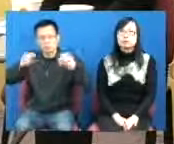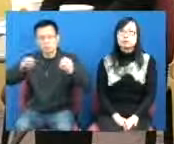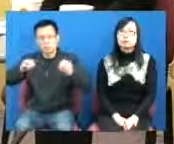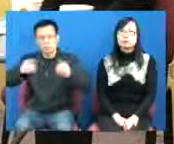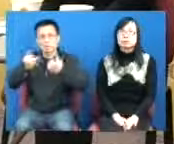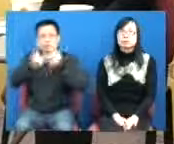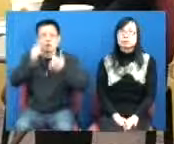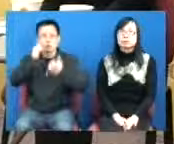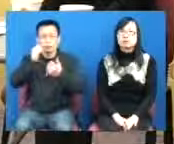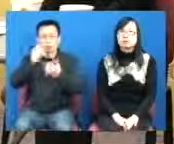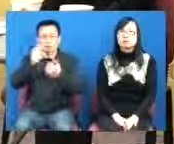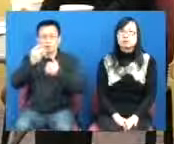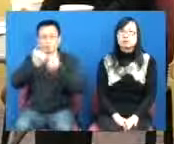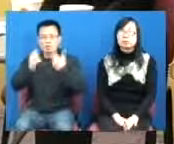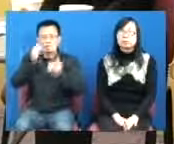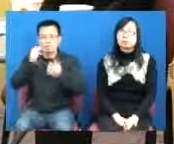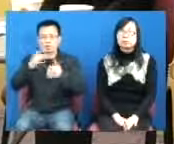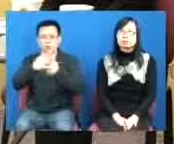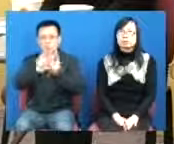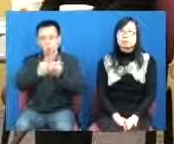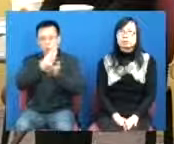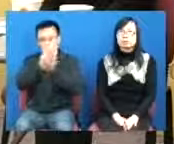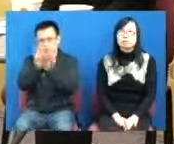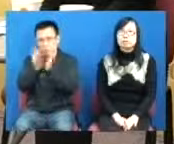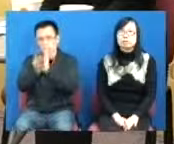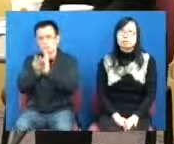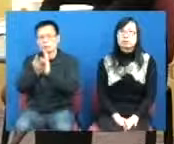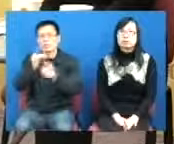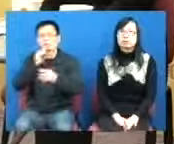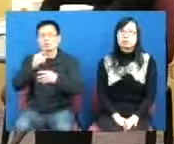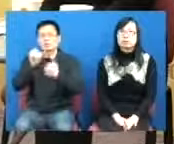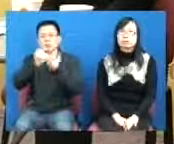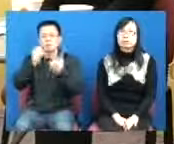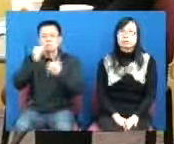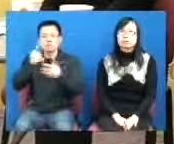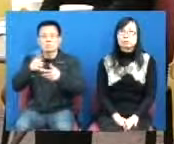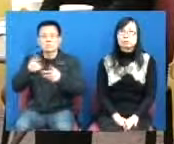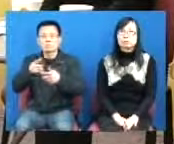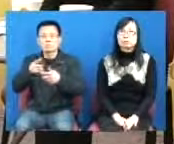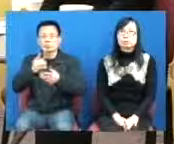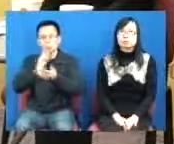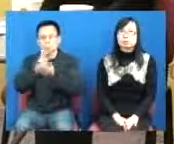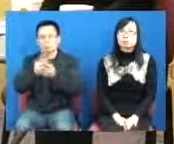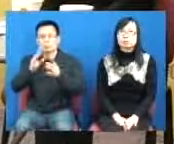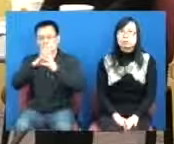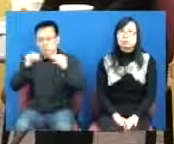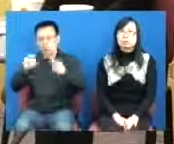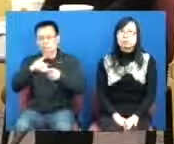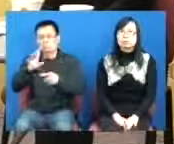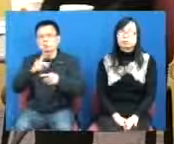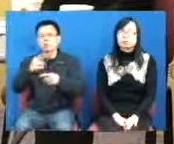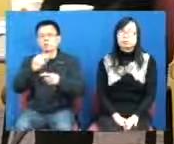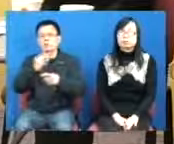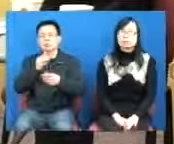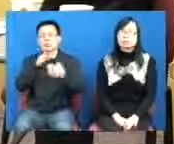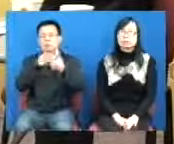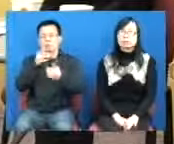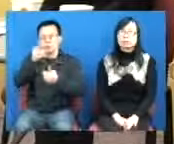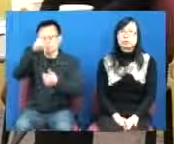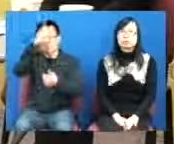生活保障所有事情如果在公司的層面解決得到的話為什麼我要和政府拿要對政府有這麼大的壓力